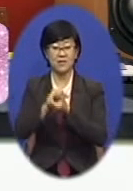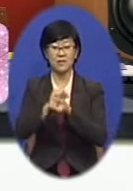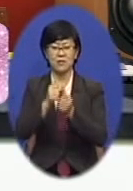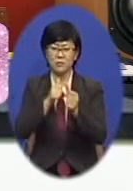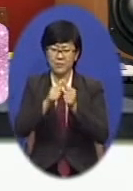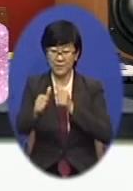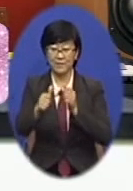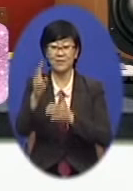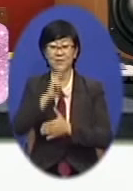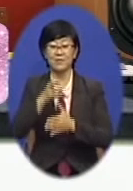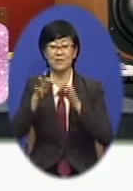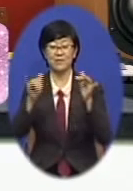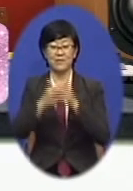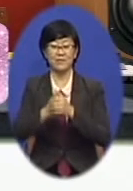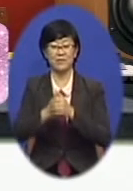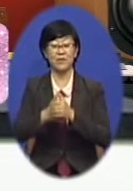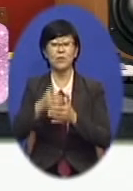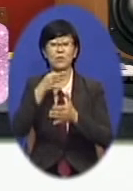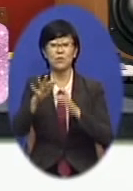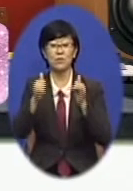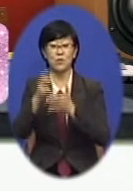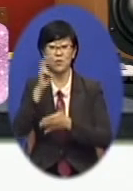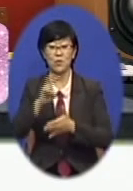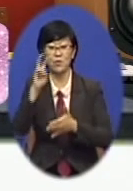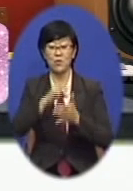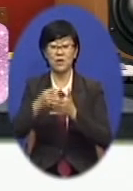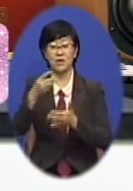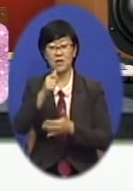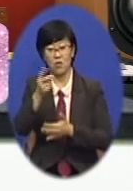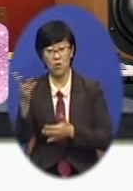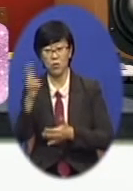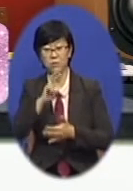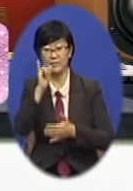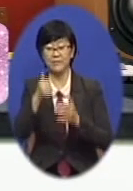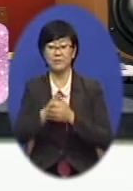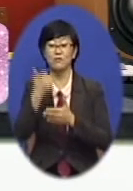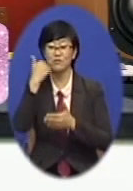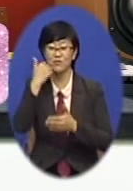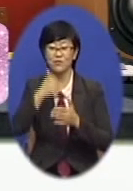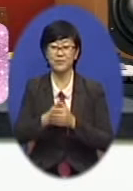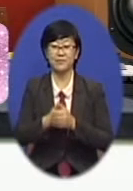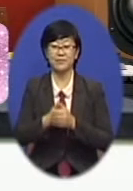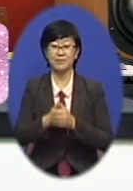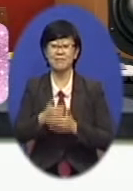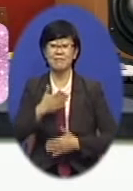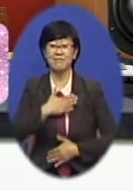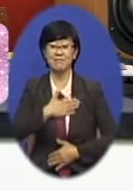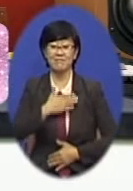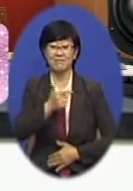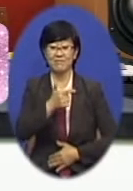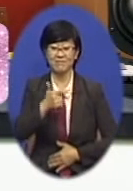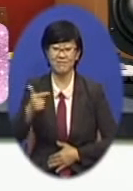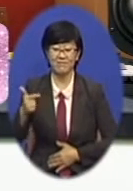히트곡은 잘 있어요, 타향 등 부른 이 가수는 누구일까요? 아주 저는 너무 잘